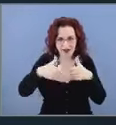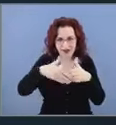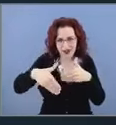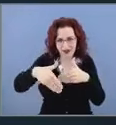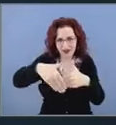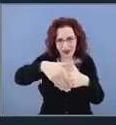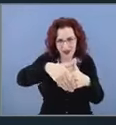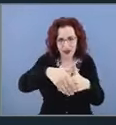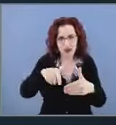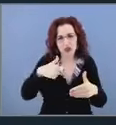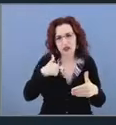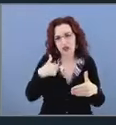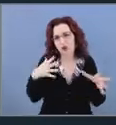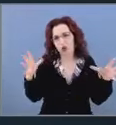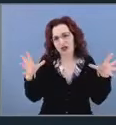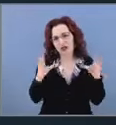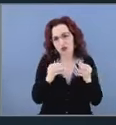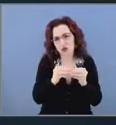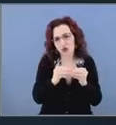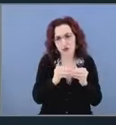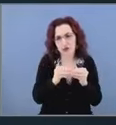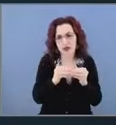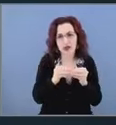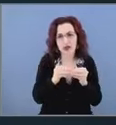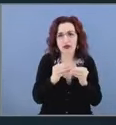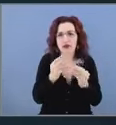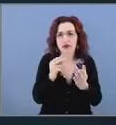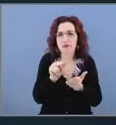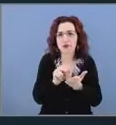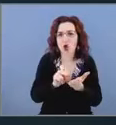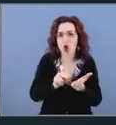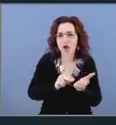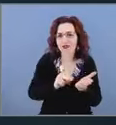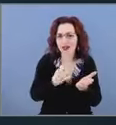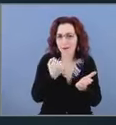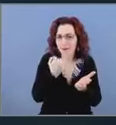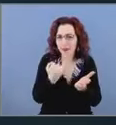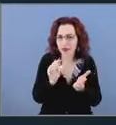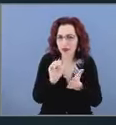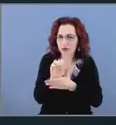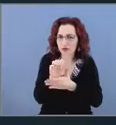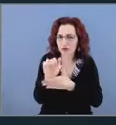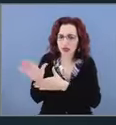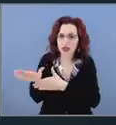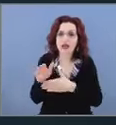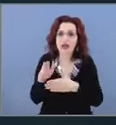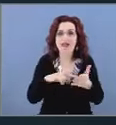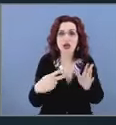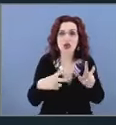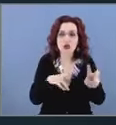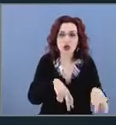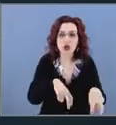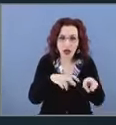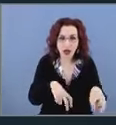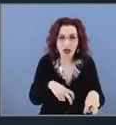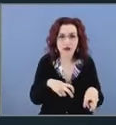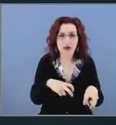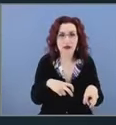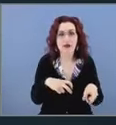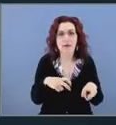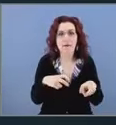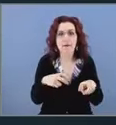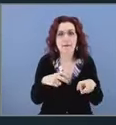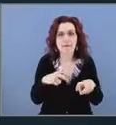che ho inviato agli organizzatori di questo evento. Biotecnologie agrarie, agricoltura biologica, patologia vegetale, agricoltura di